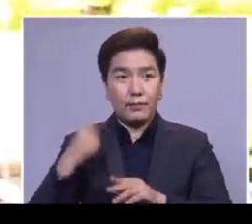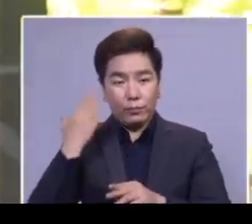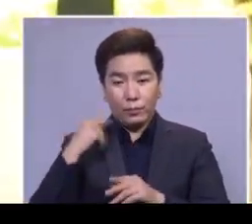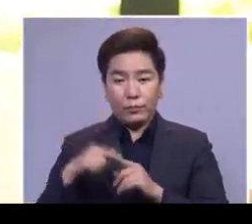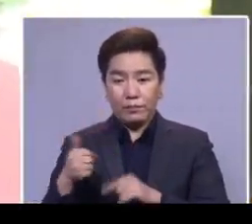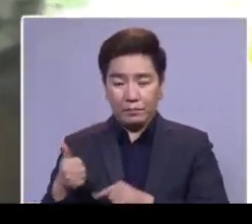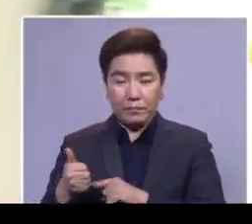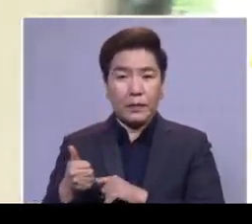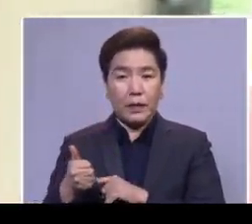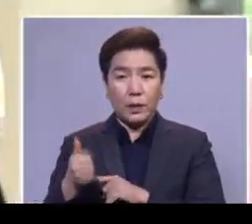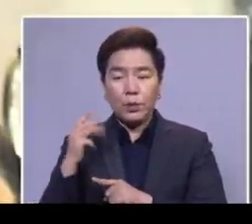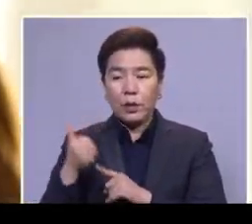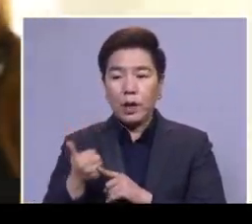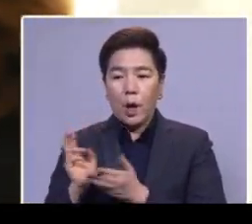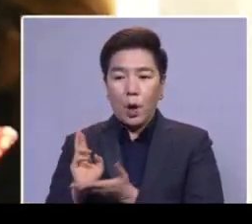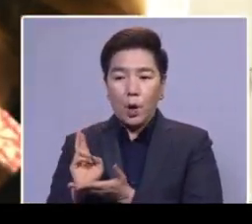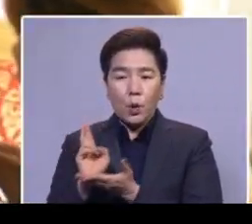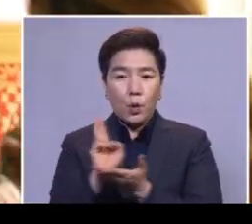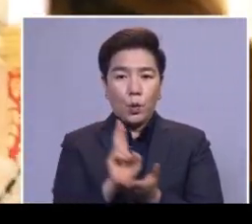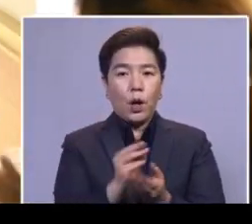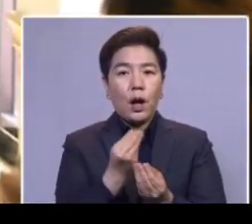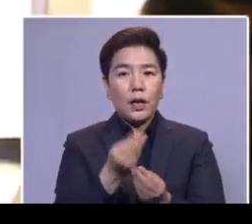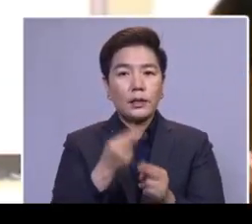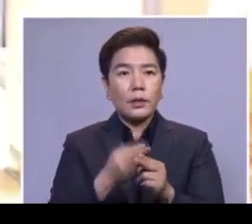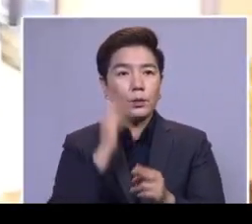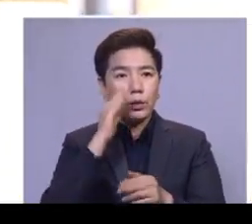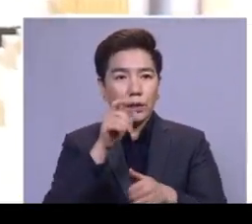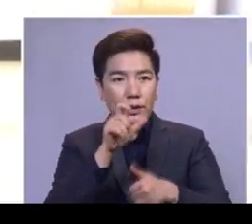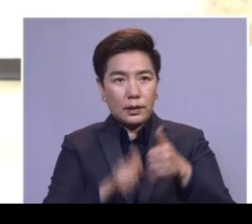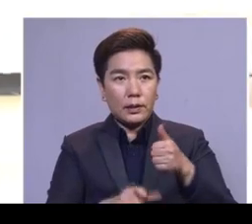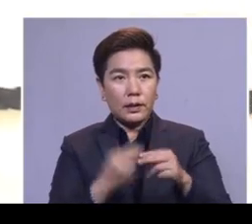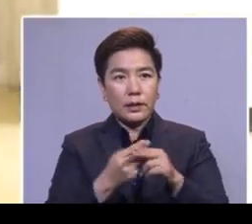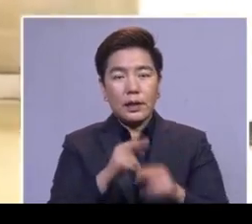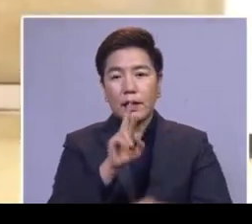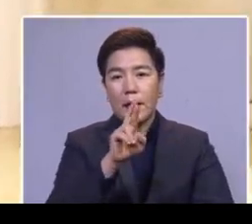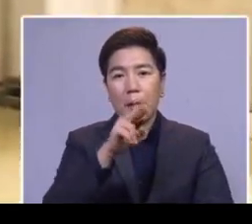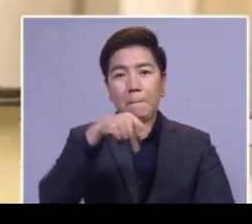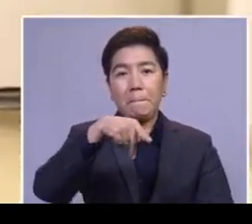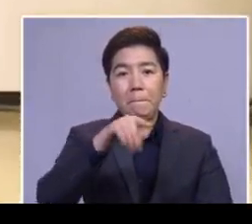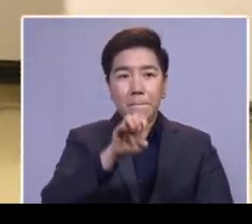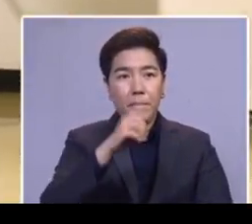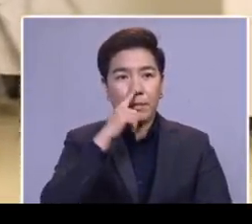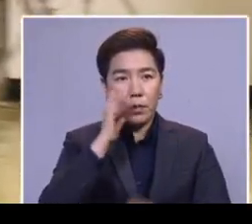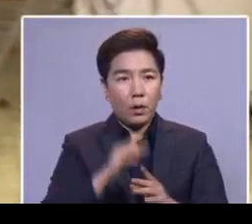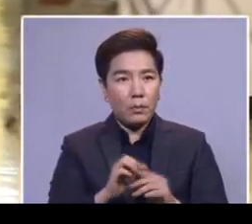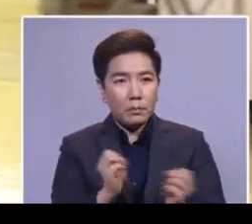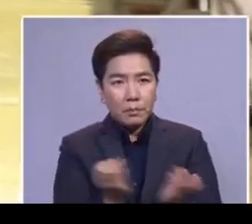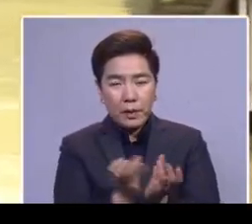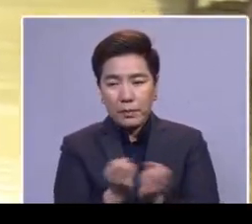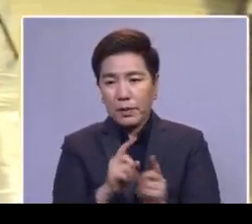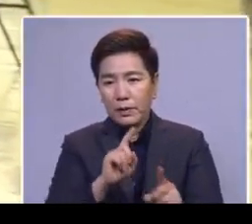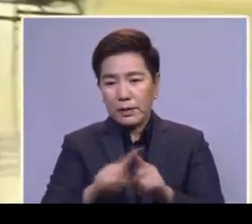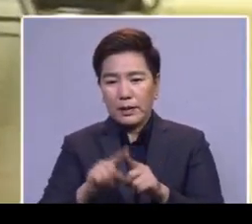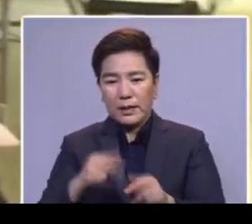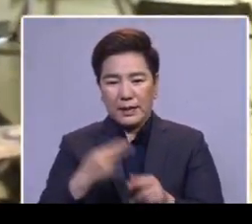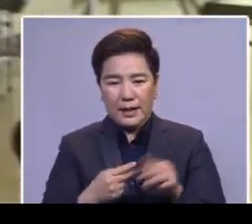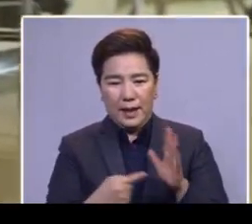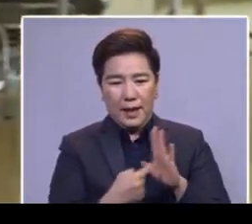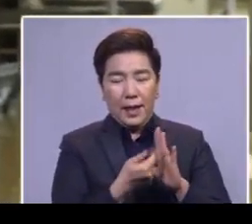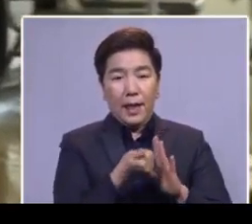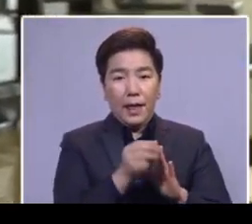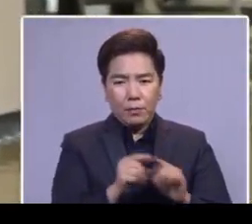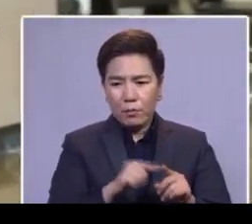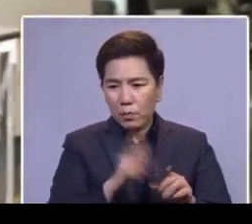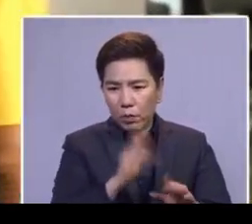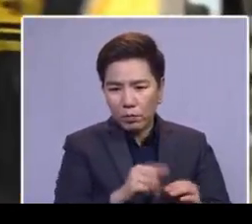อาชญากรรมวันนี้ได้มอบรางวัลให้กับนายระพีชำนาญเรือซึ่งเป็นผู้ประสานงานนำผู้เสียหายในคดีของแอมซียานาย